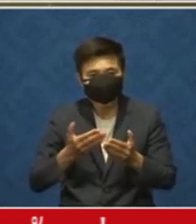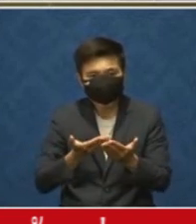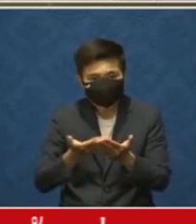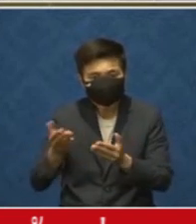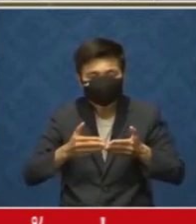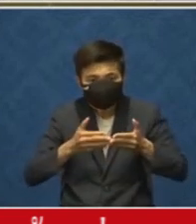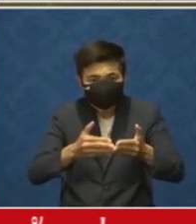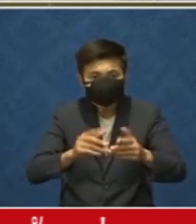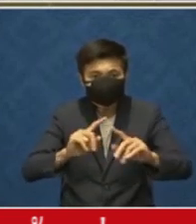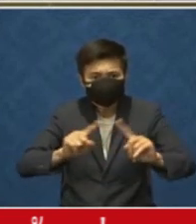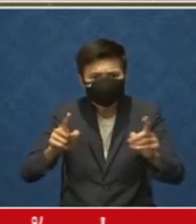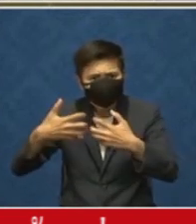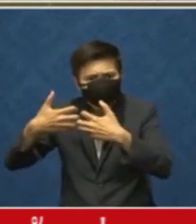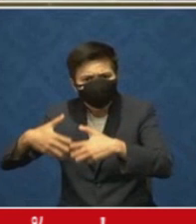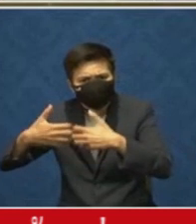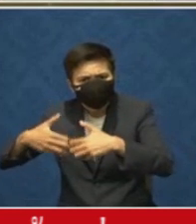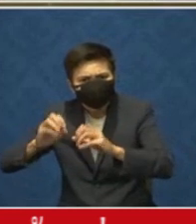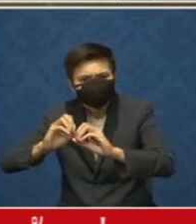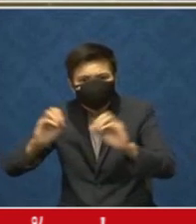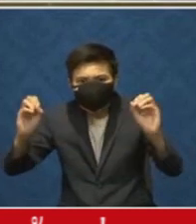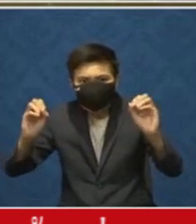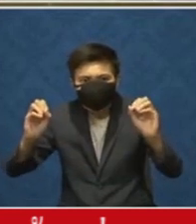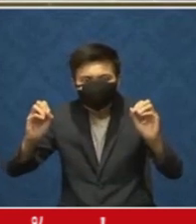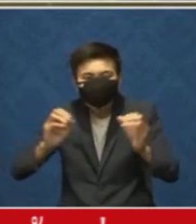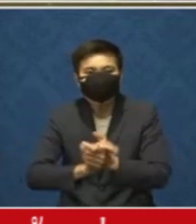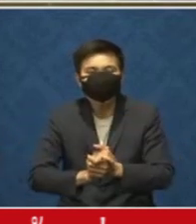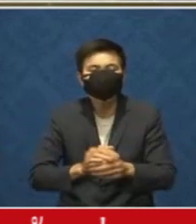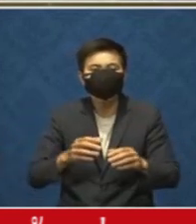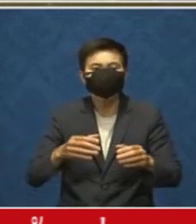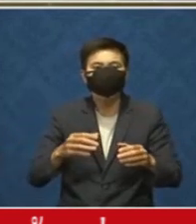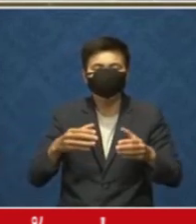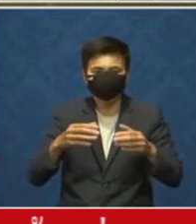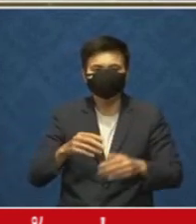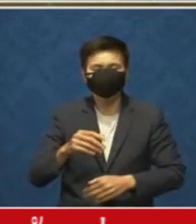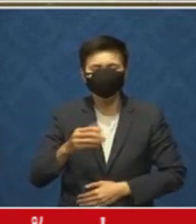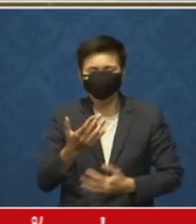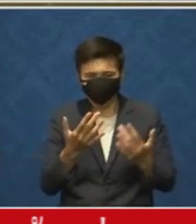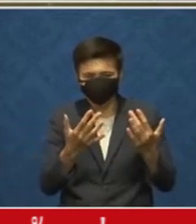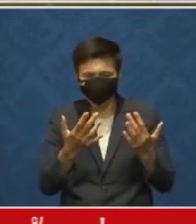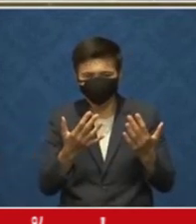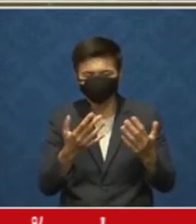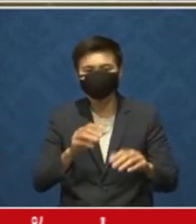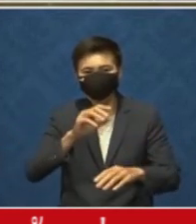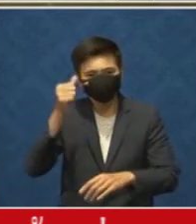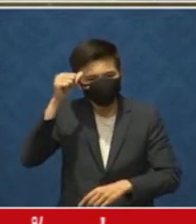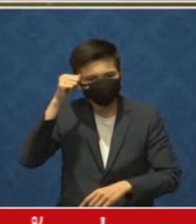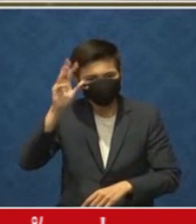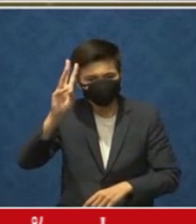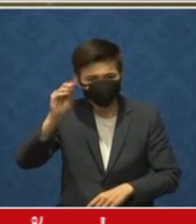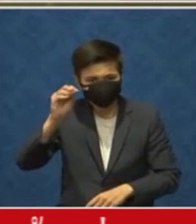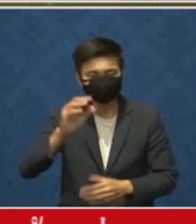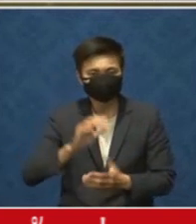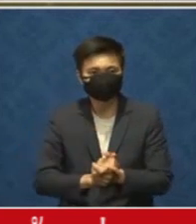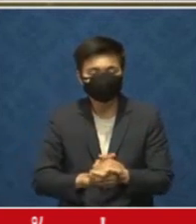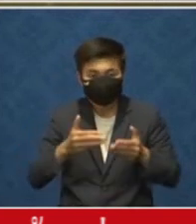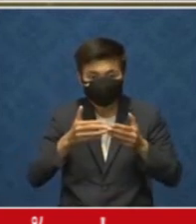ะครับกองทัพเรือเดิมพัน60วันชี้ชะตาคือท่านประธานครับเรือดำน้ำเนี่ยส่